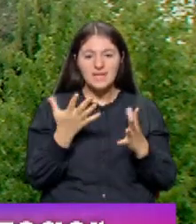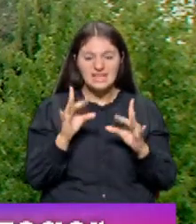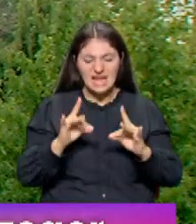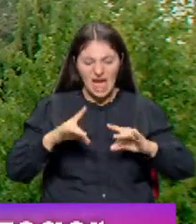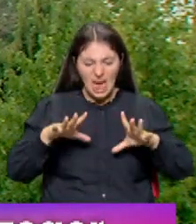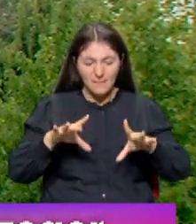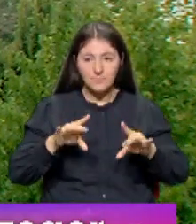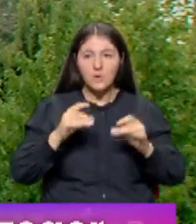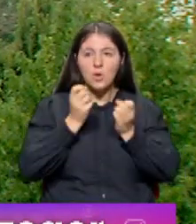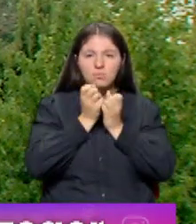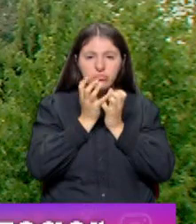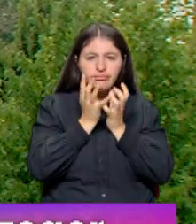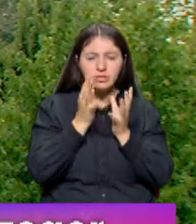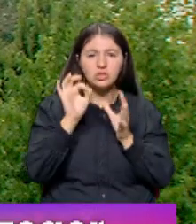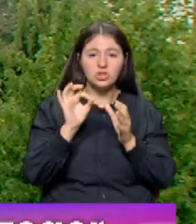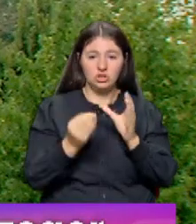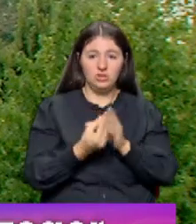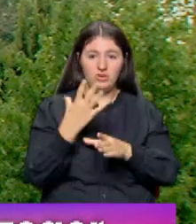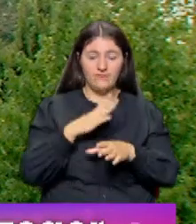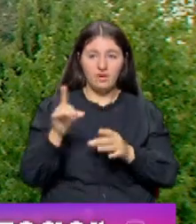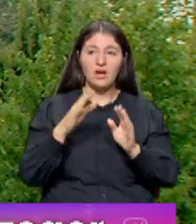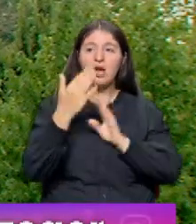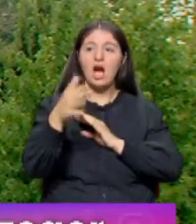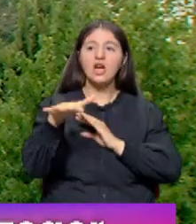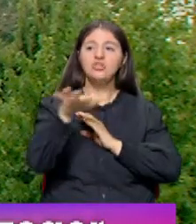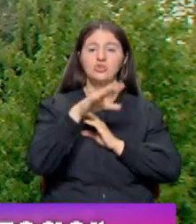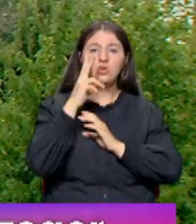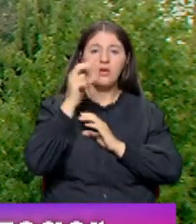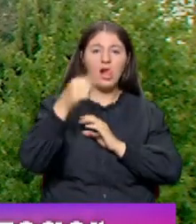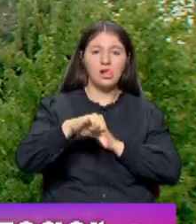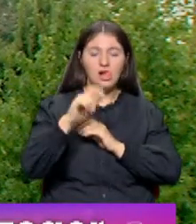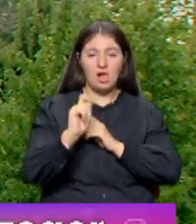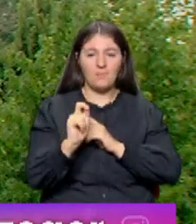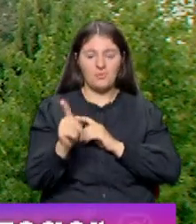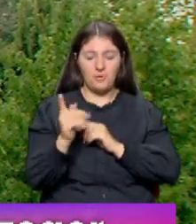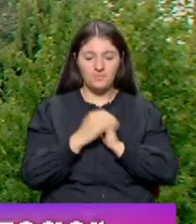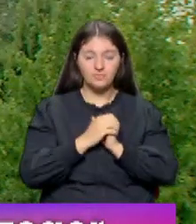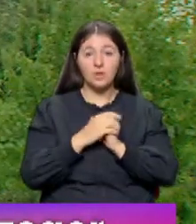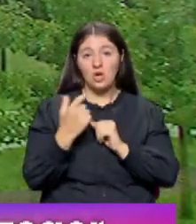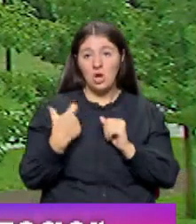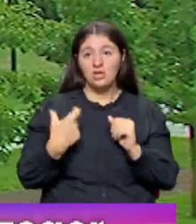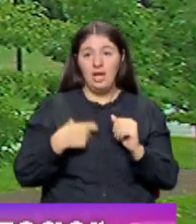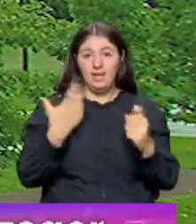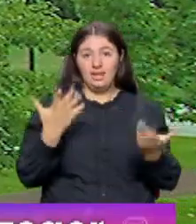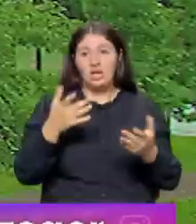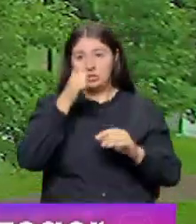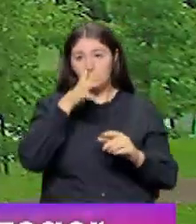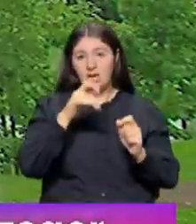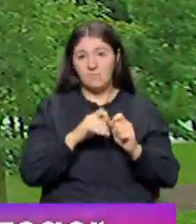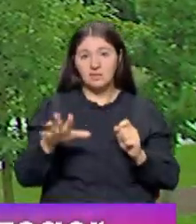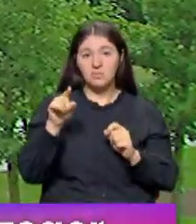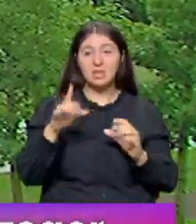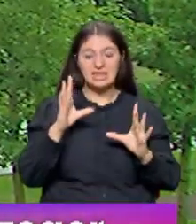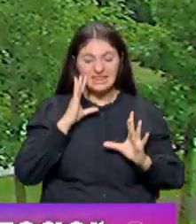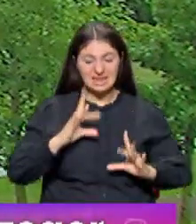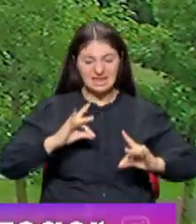bir nemki pus oluşturuyor şu saatlerde ve karşı kıyıyı görmeyi zorlaştırıyor özellikle yurdun batısında